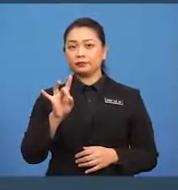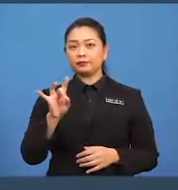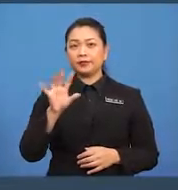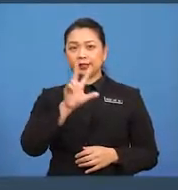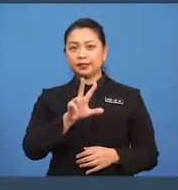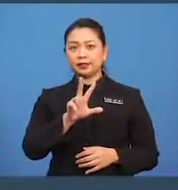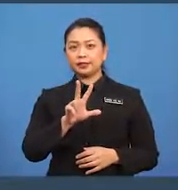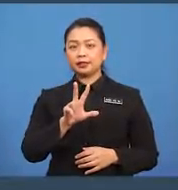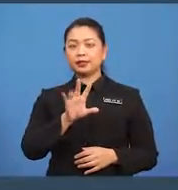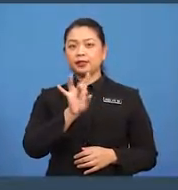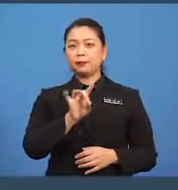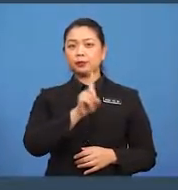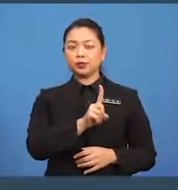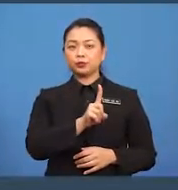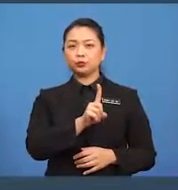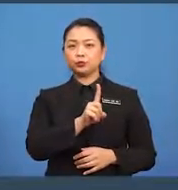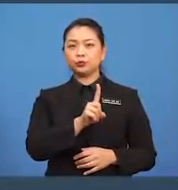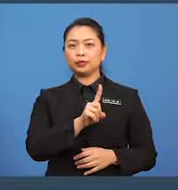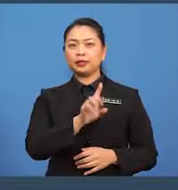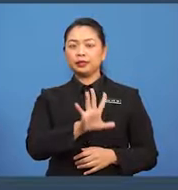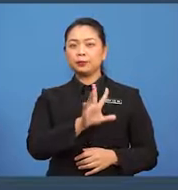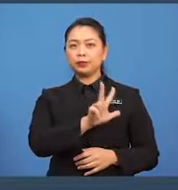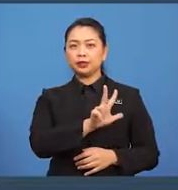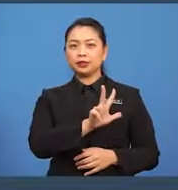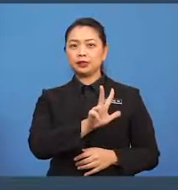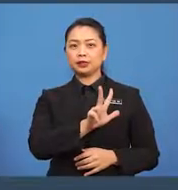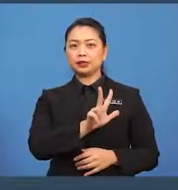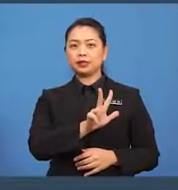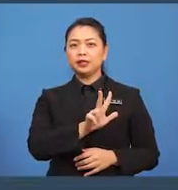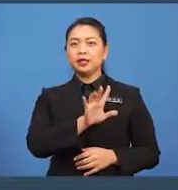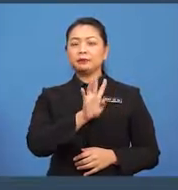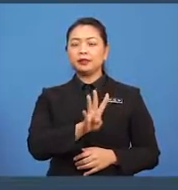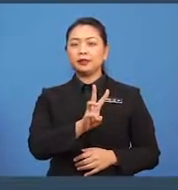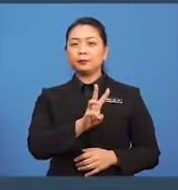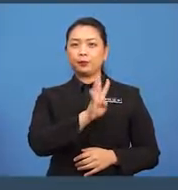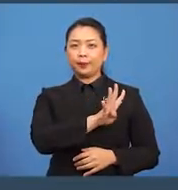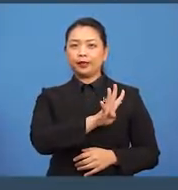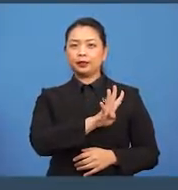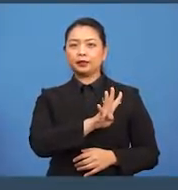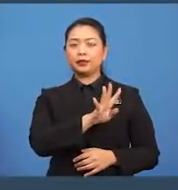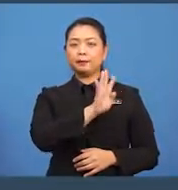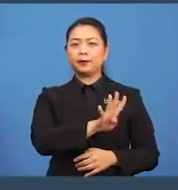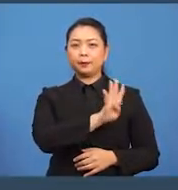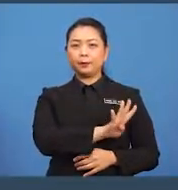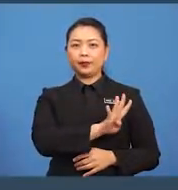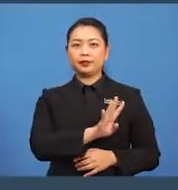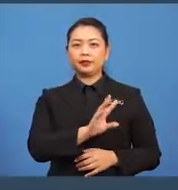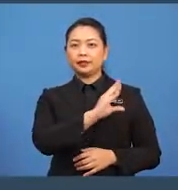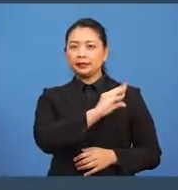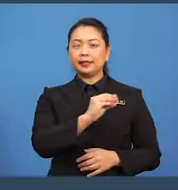3, 81, 53, 64, 44